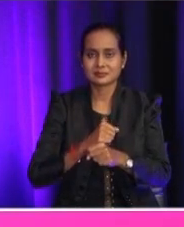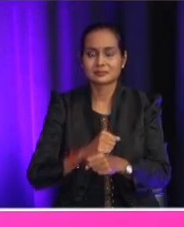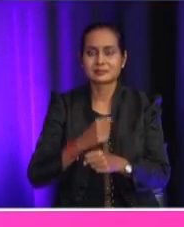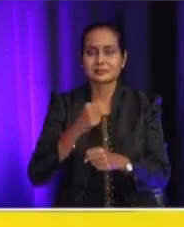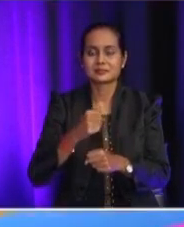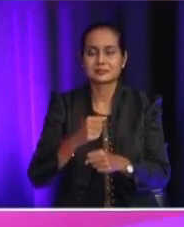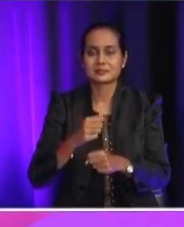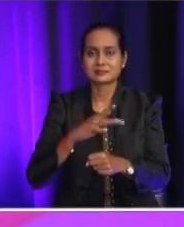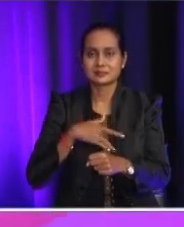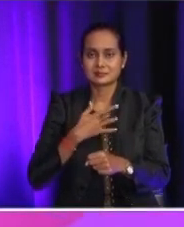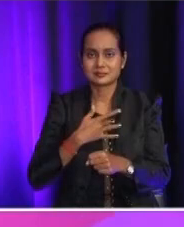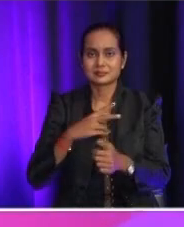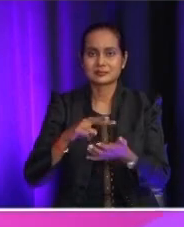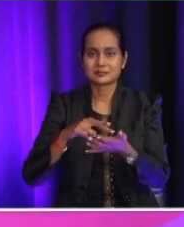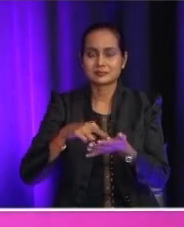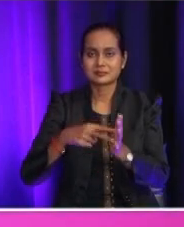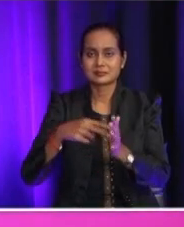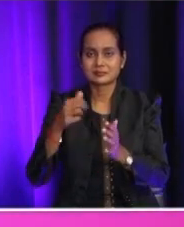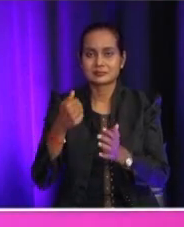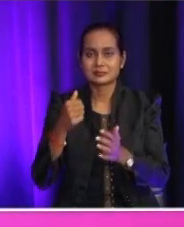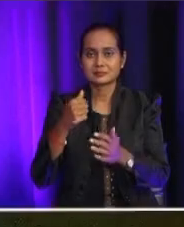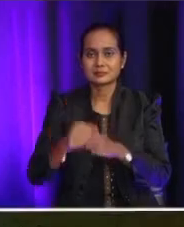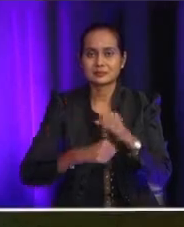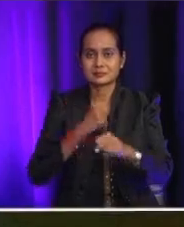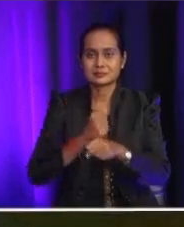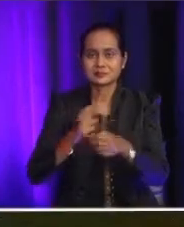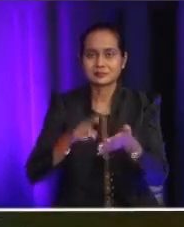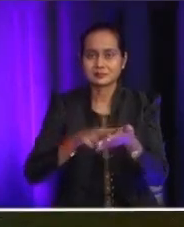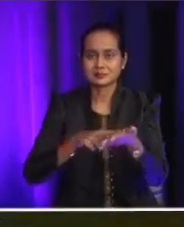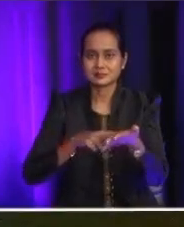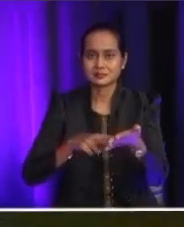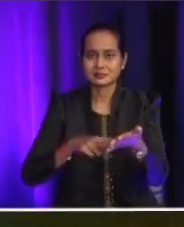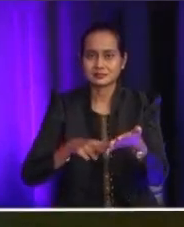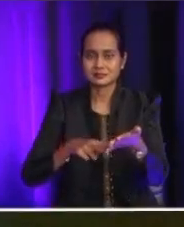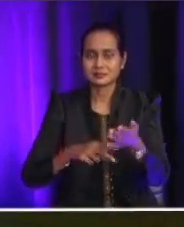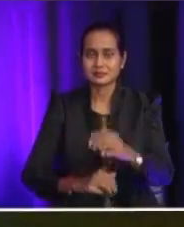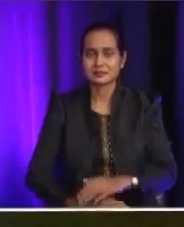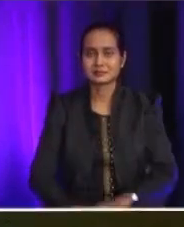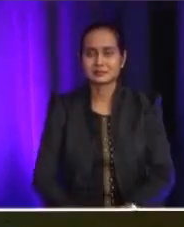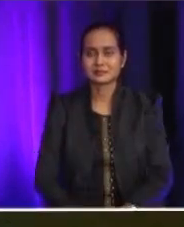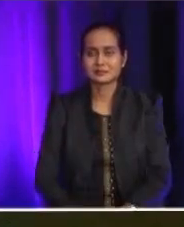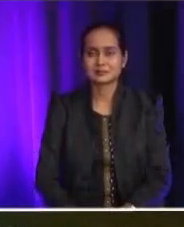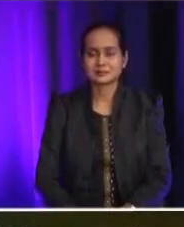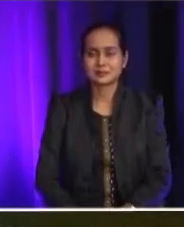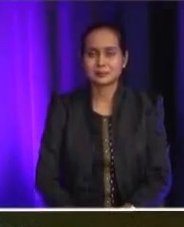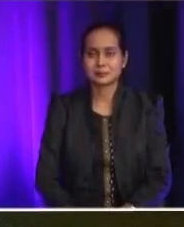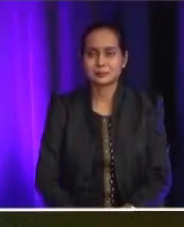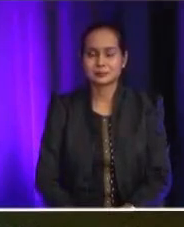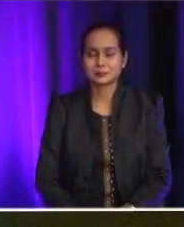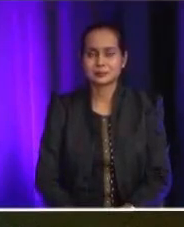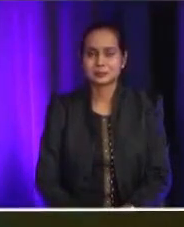tahun membaca. 10 tahun membaca. Jawapannya macam sama je dengan saya, cikgu.